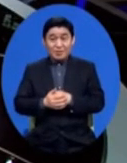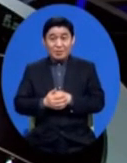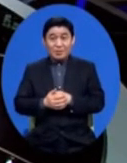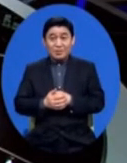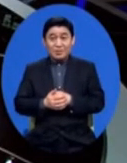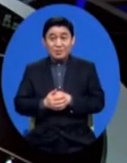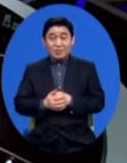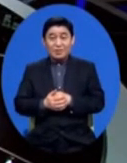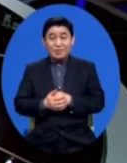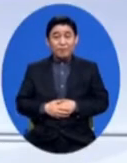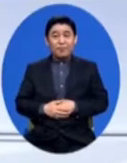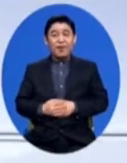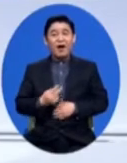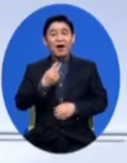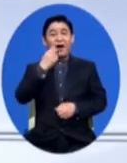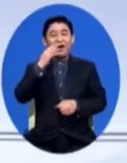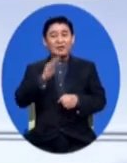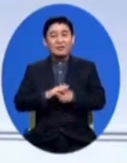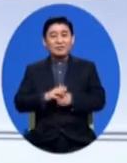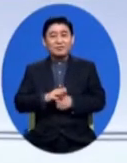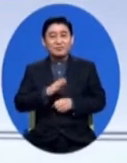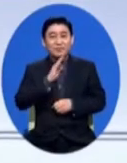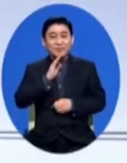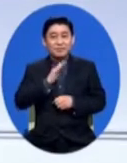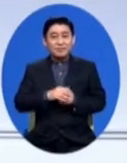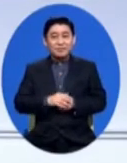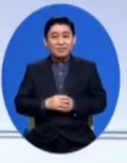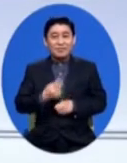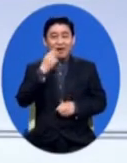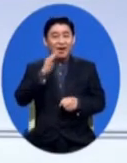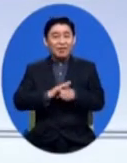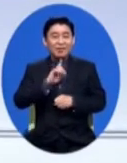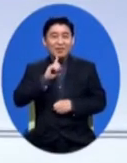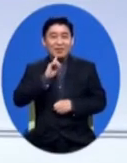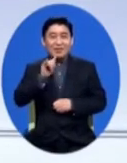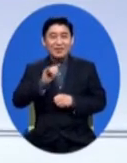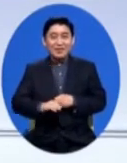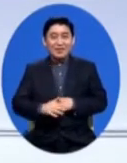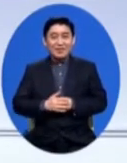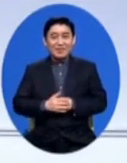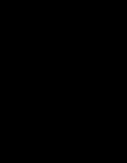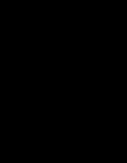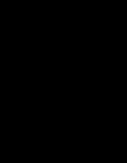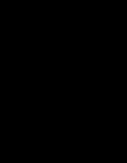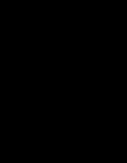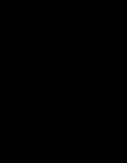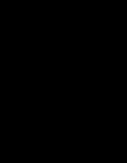먼저 예, 40초 물을게요. 참 어이없는 토론을 한다.